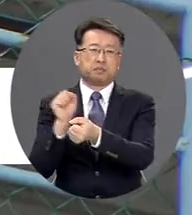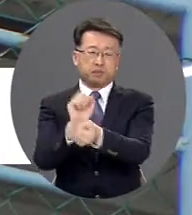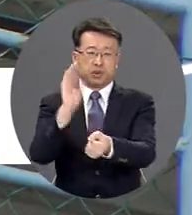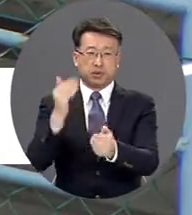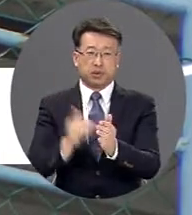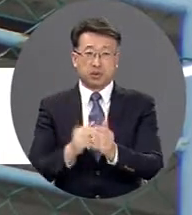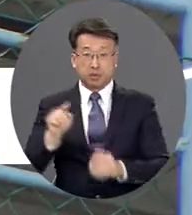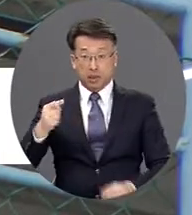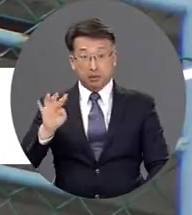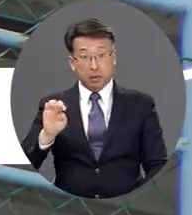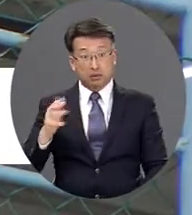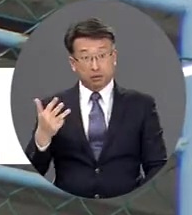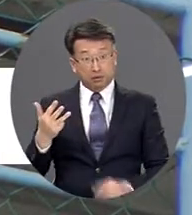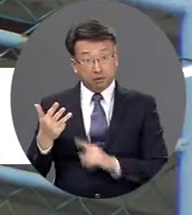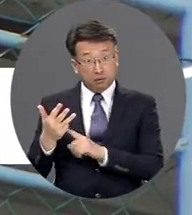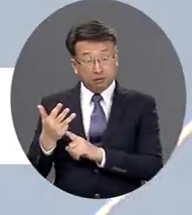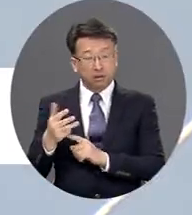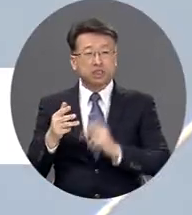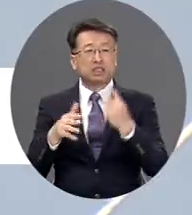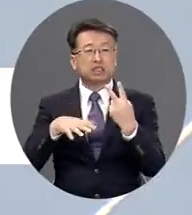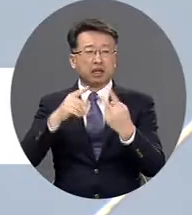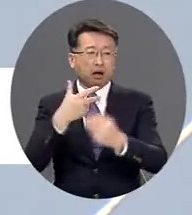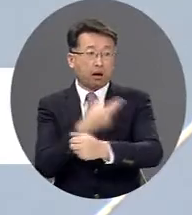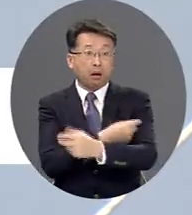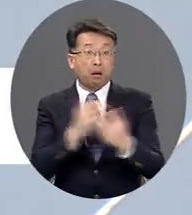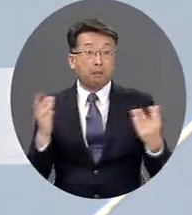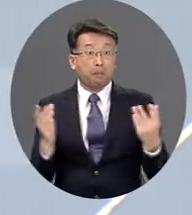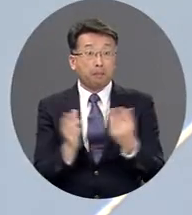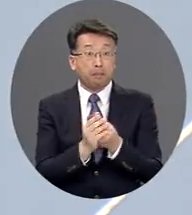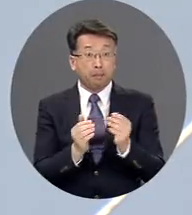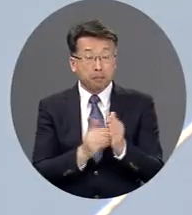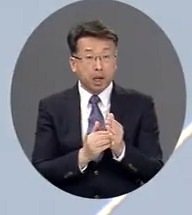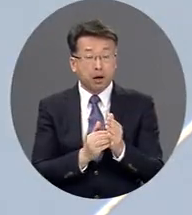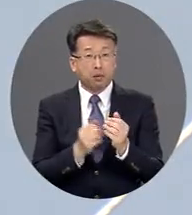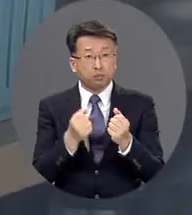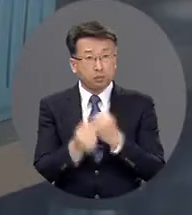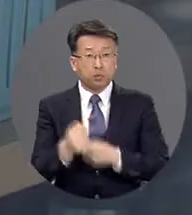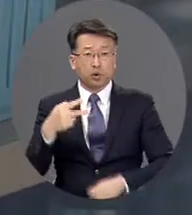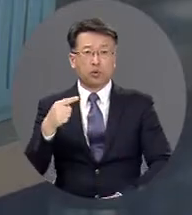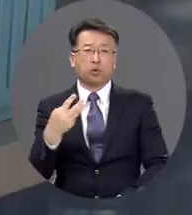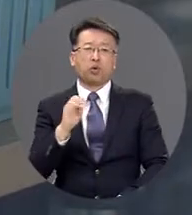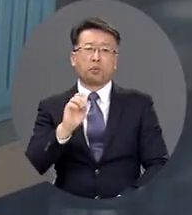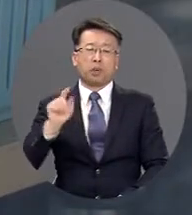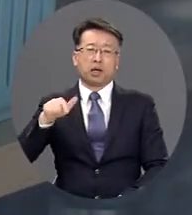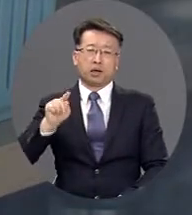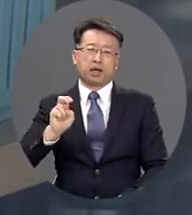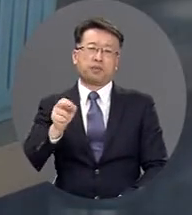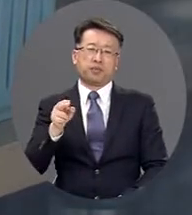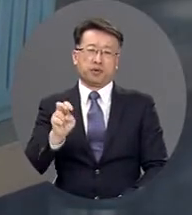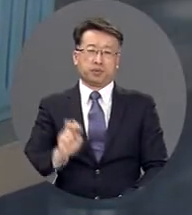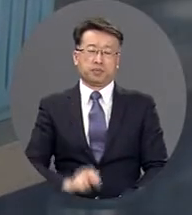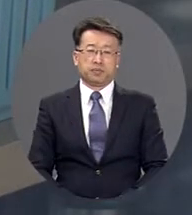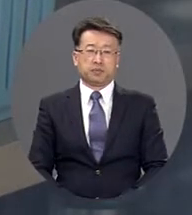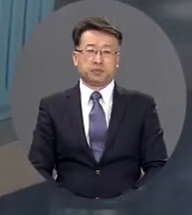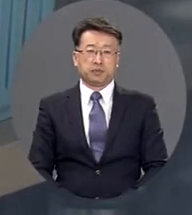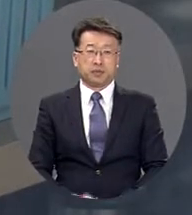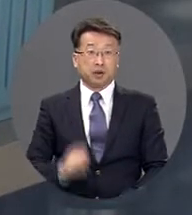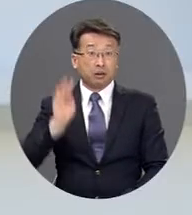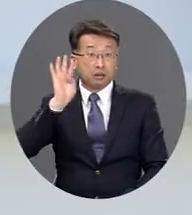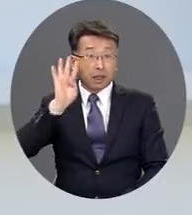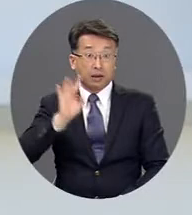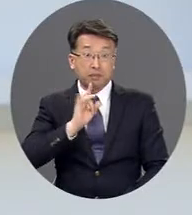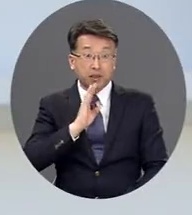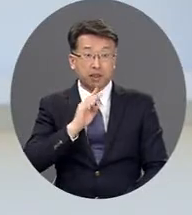중 148명은 2차 접종을 완료한 돌파 감염입니다. 나흘 동안 도내에서 발생한 돌파